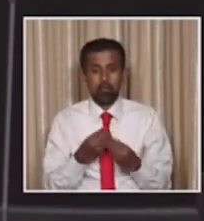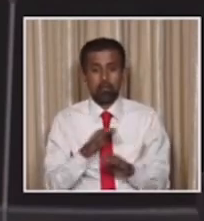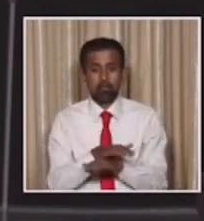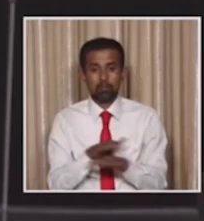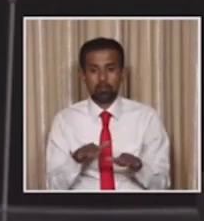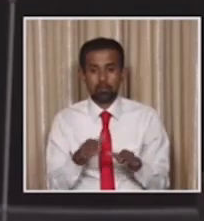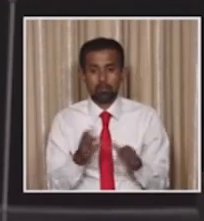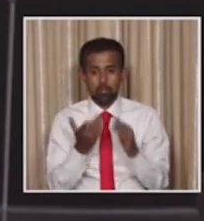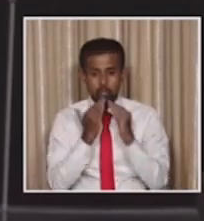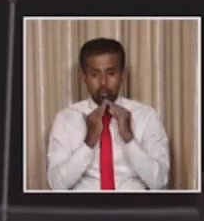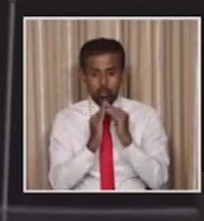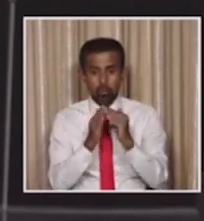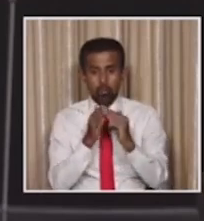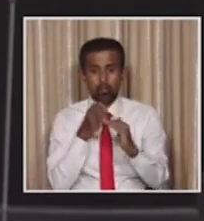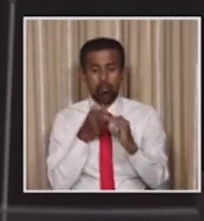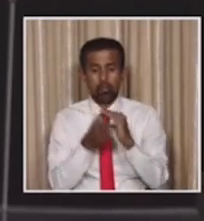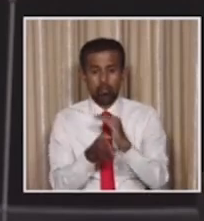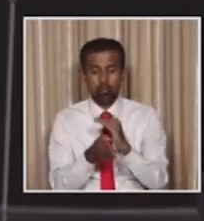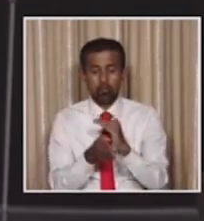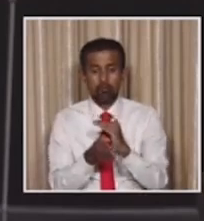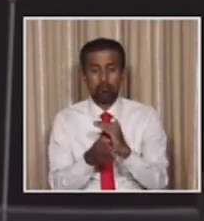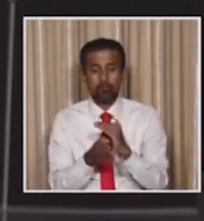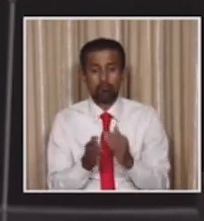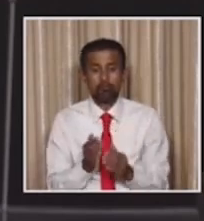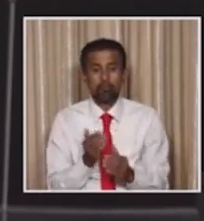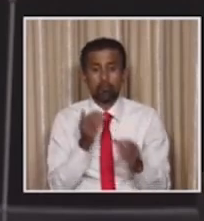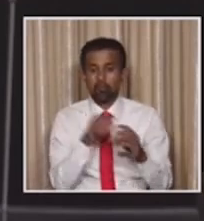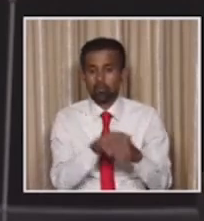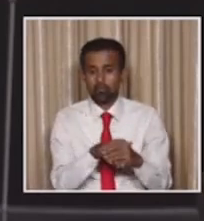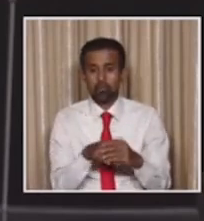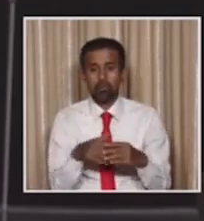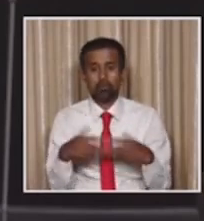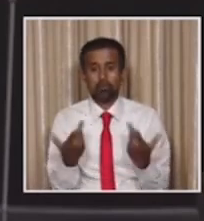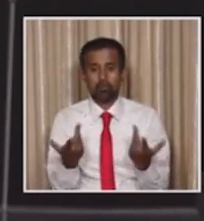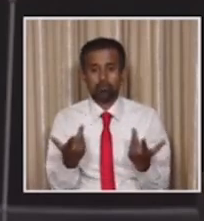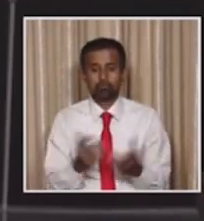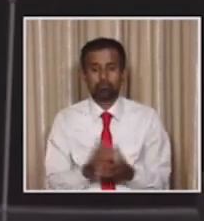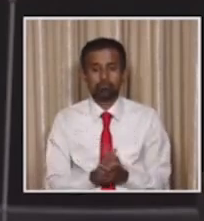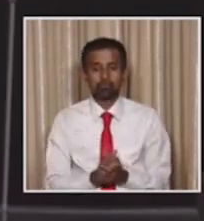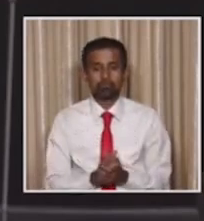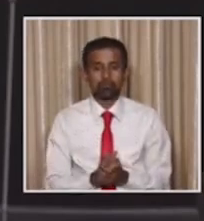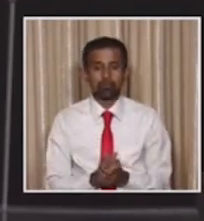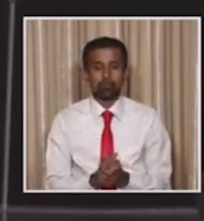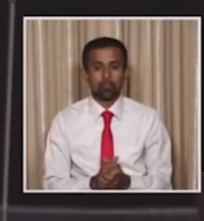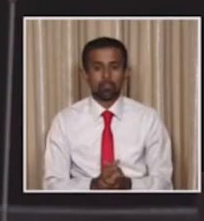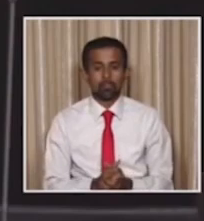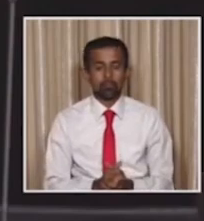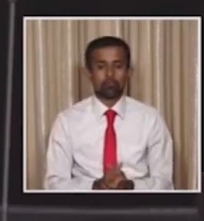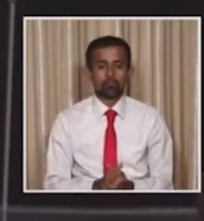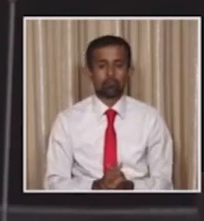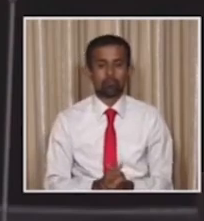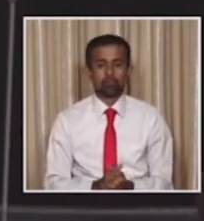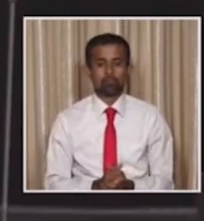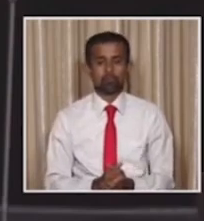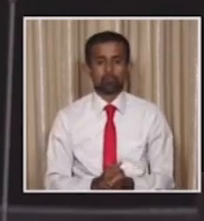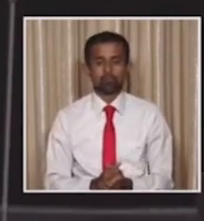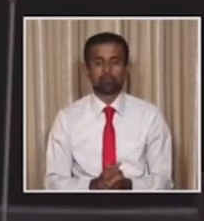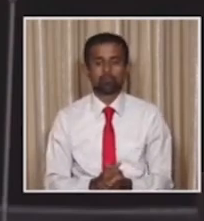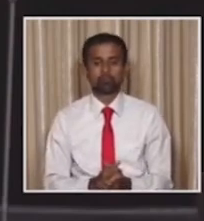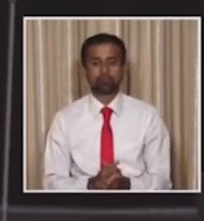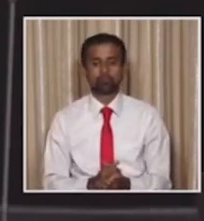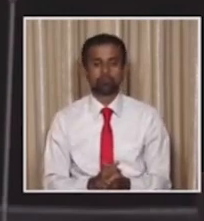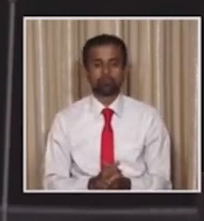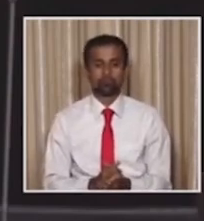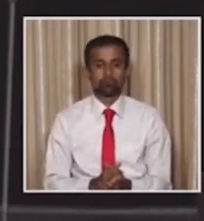பாடசாலையாக இருக்கலாம், போஸ்கோஸ் பாடசாலையாக இருக்கலாம், அந்த பாடசாலைகளே மதுரை மாவட்டத்திலே இருக்கின்ற மாணவர்கள் உயர்தர தரத்திற்கு வரக்கூடாது